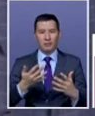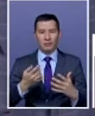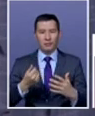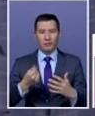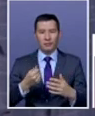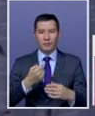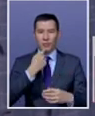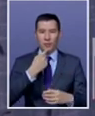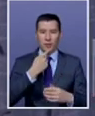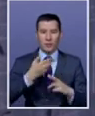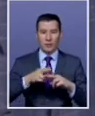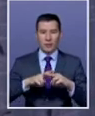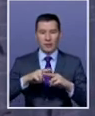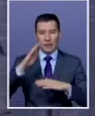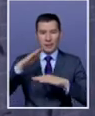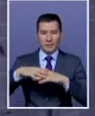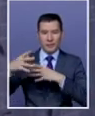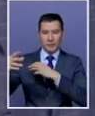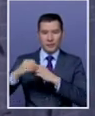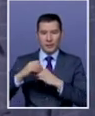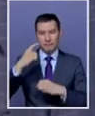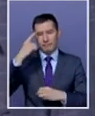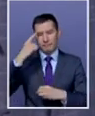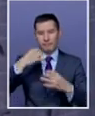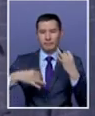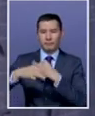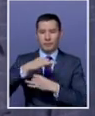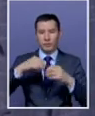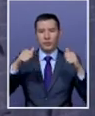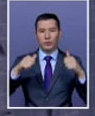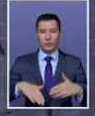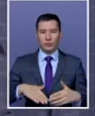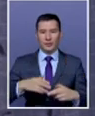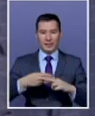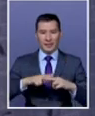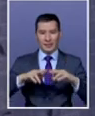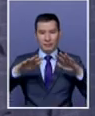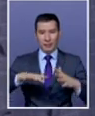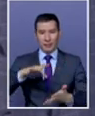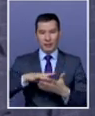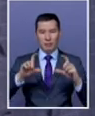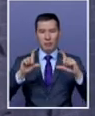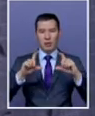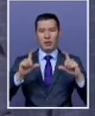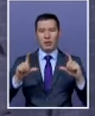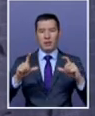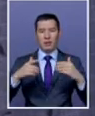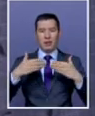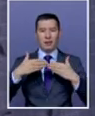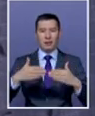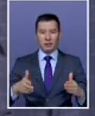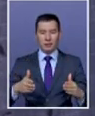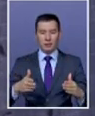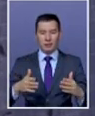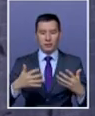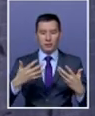осы әкімшілікпен бірге ақылдаса келе, осы бүгін осы магазинді міне ашылғанымызға